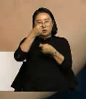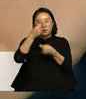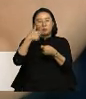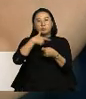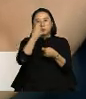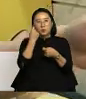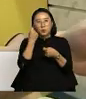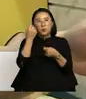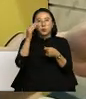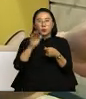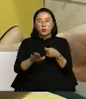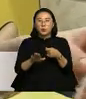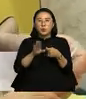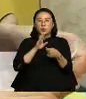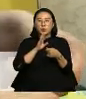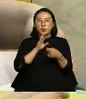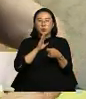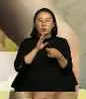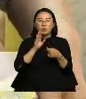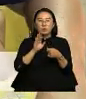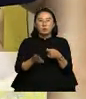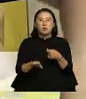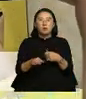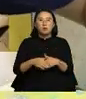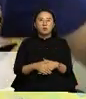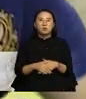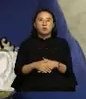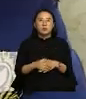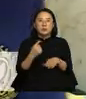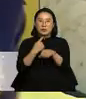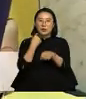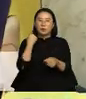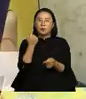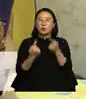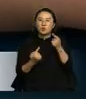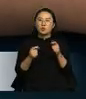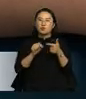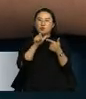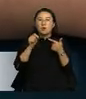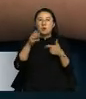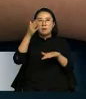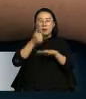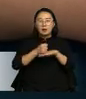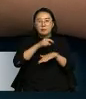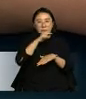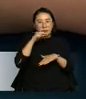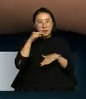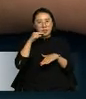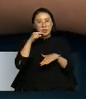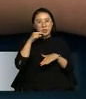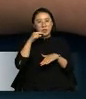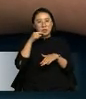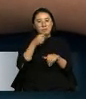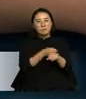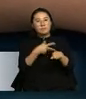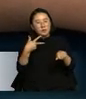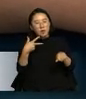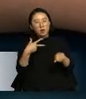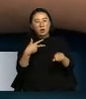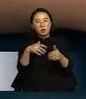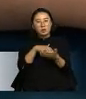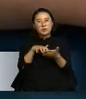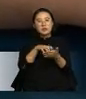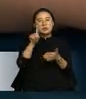조금 부족하고 있습니다. 이는 전년 대비해서 6월 말 기준에 헌혈 건수가 약 11만 건 정도 감소한